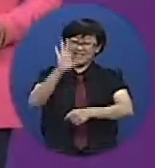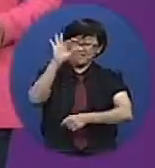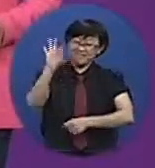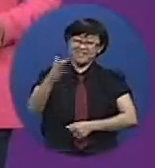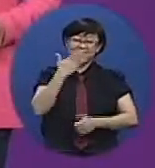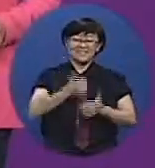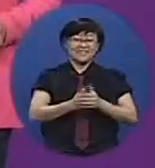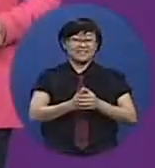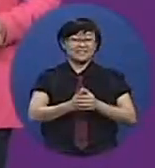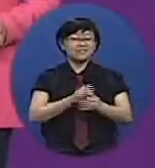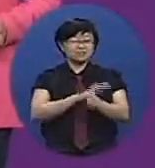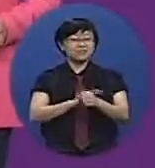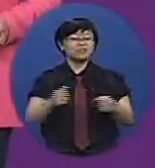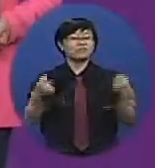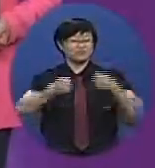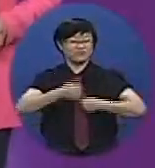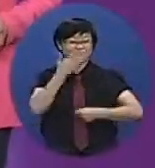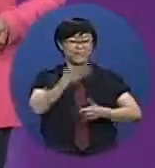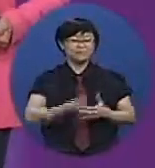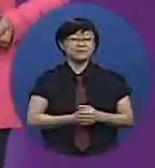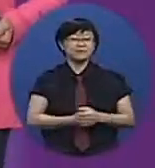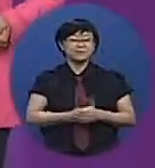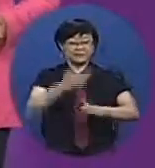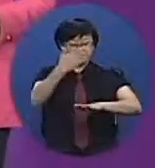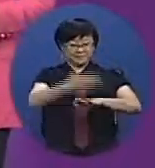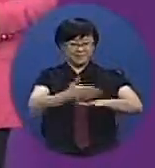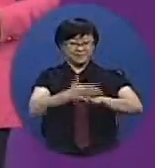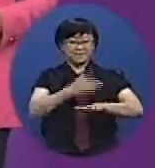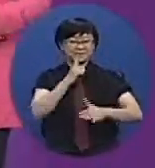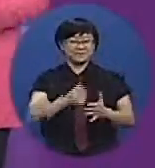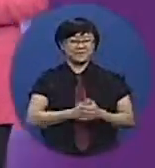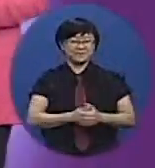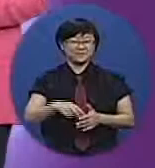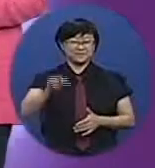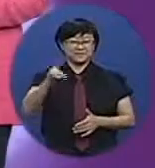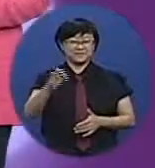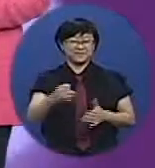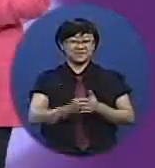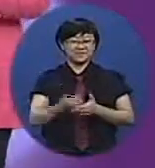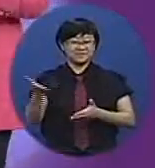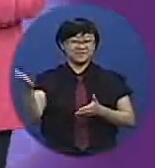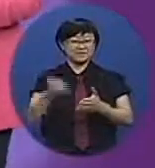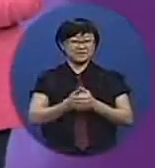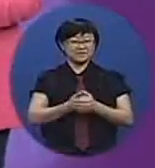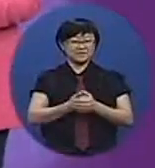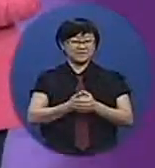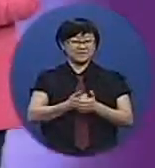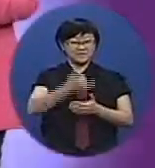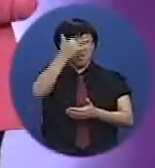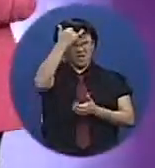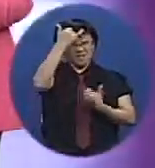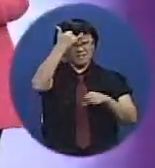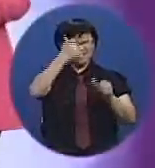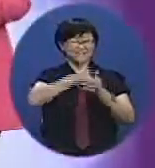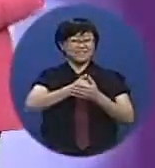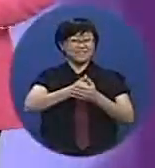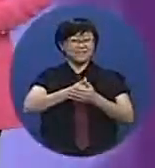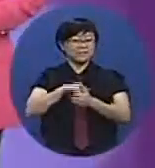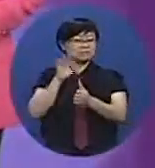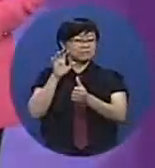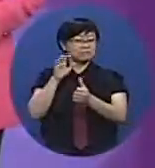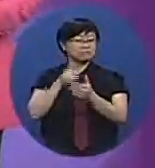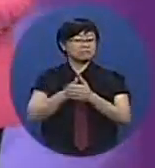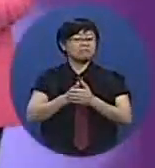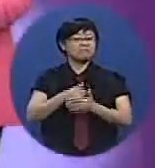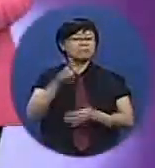네. 잘 입고 계시래요. 고맙습니다. 아, 뭐 우리 송봉수 씨는 효자에다가 뭐 네. 나무랄 데가